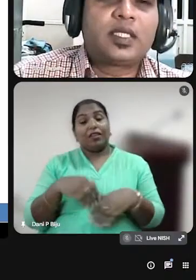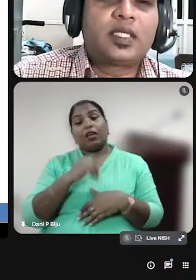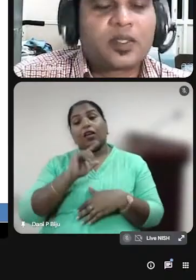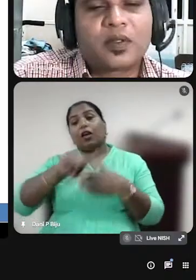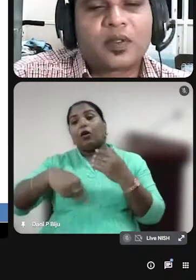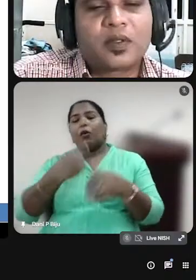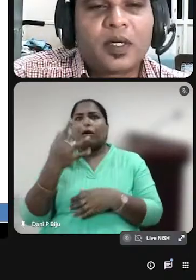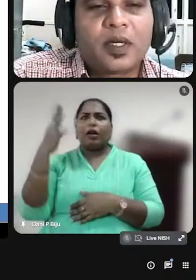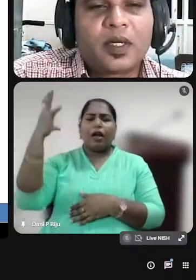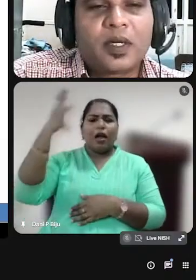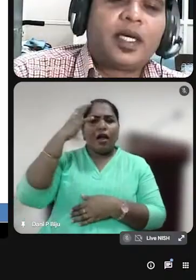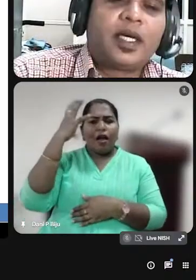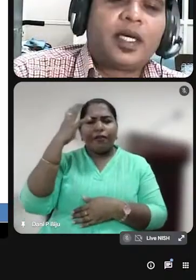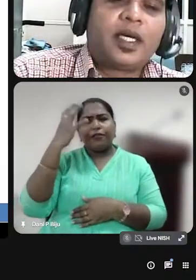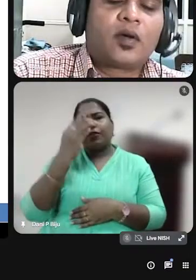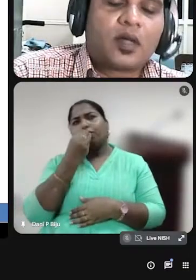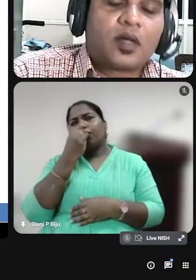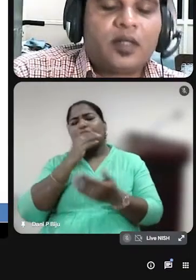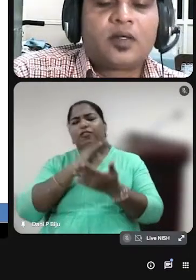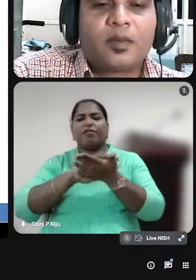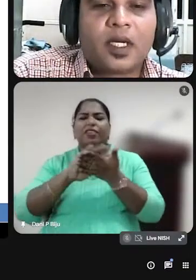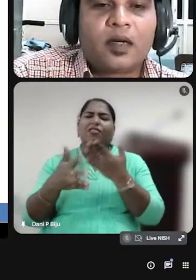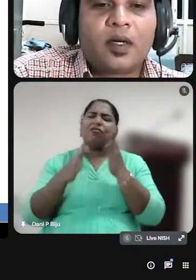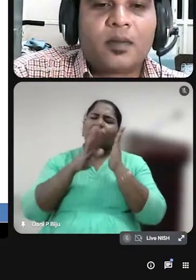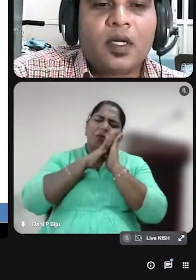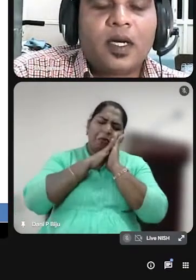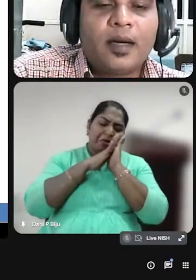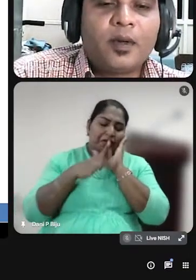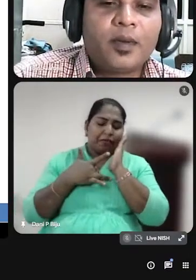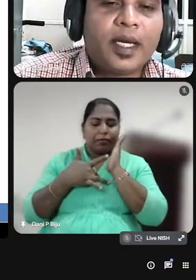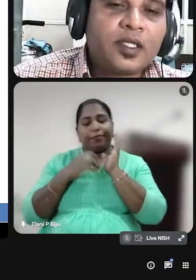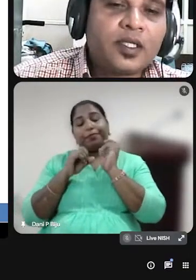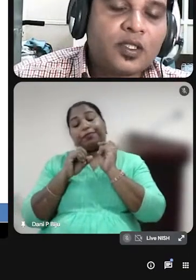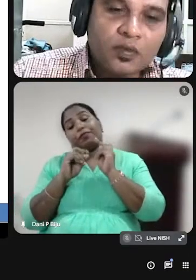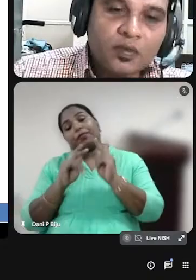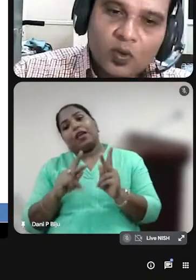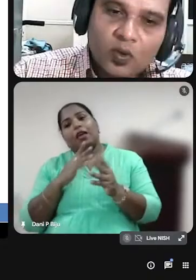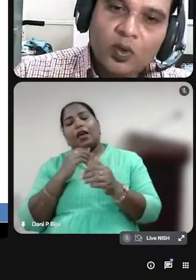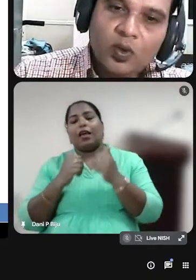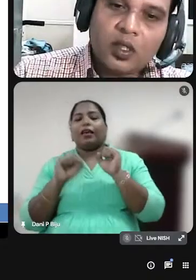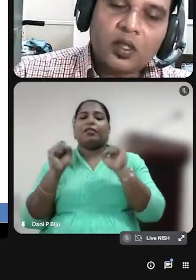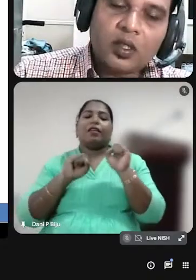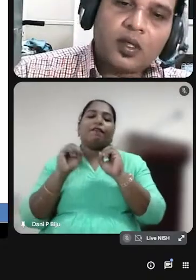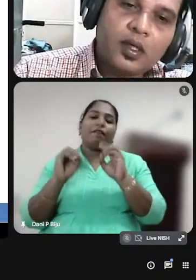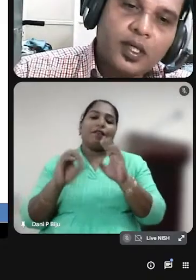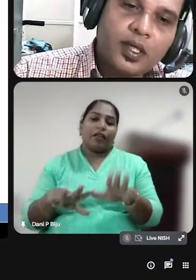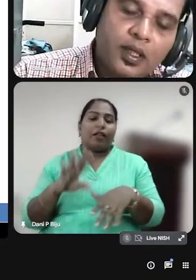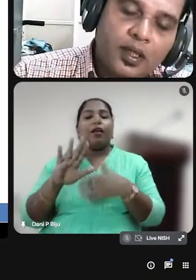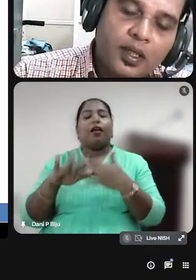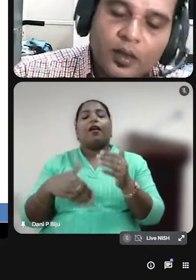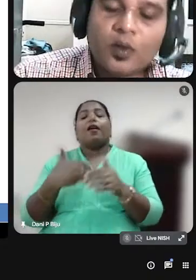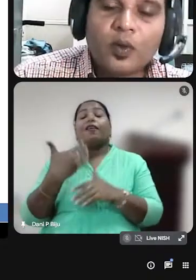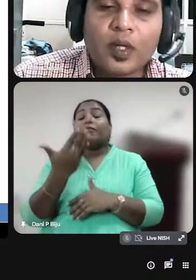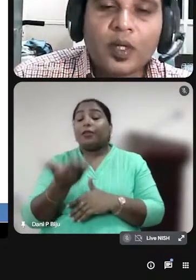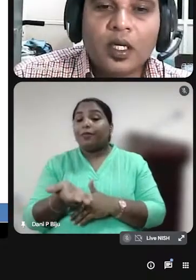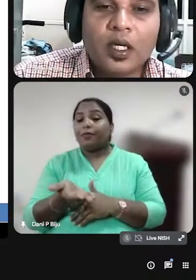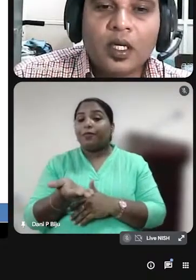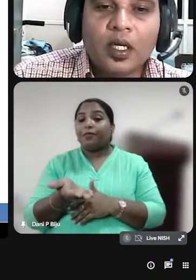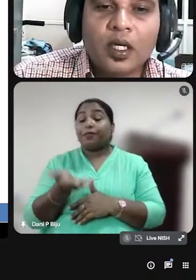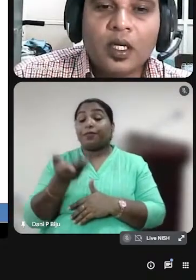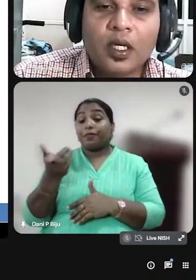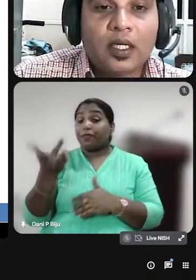ഭക്ഷണത്തിന് ശേഷമുള്ള സമയം ഭയങ്കര ഉറക്കം വരുന്ന സമയമാണ്. അപ്പം ഏറ്റവും കൂടുതൽ ഈ